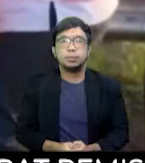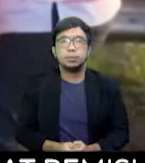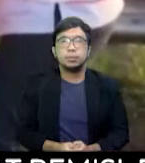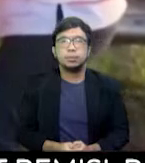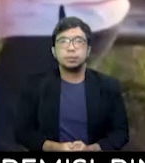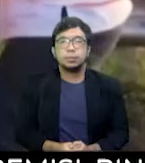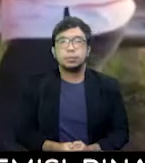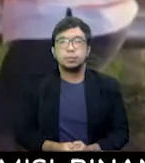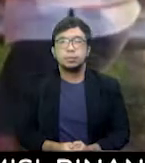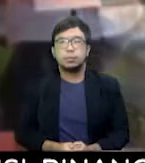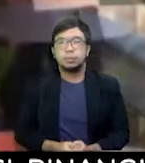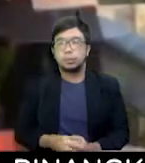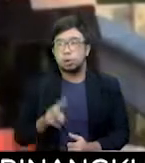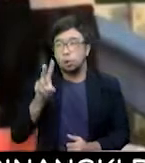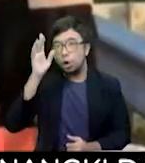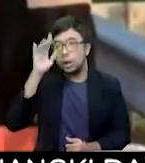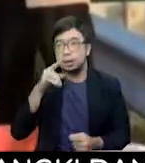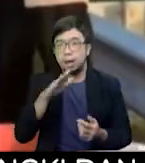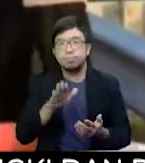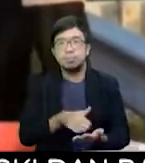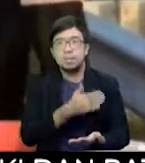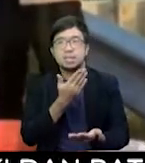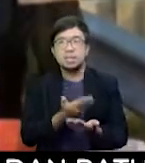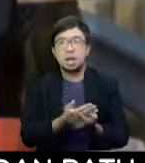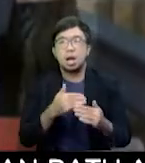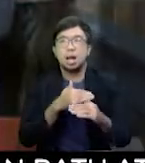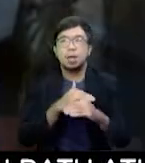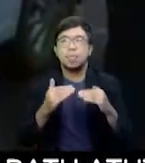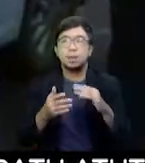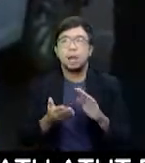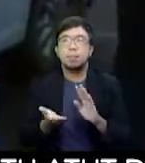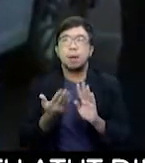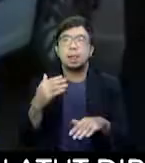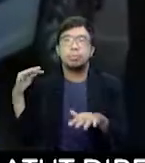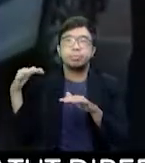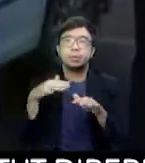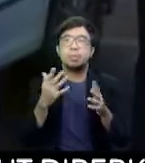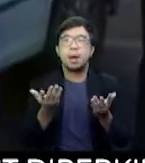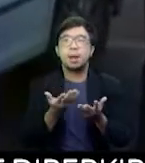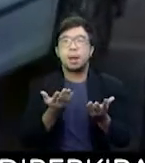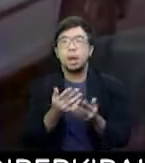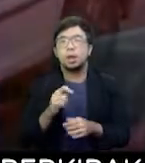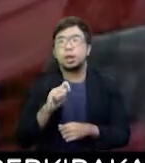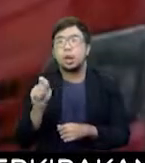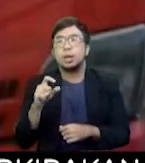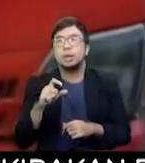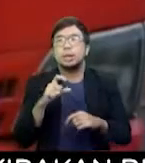Sementara itu, 2 orang tewas akibat kecelakaan lalu lintas saat arus balik terjadi di ruas tol Cipali, tepatnya di kilometer